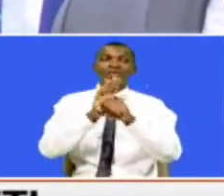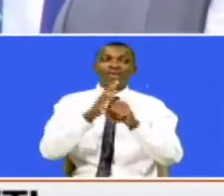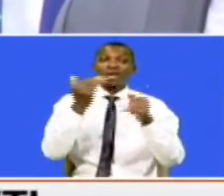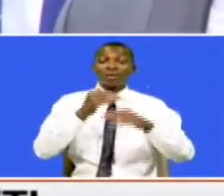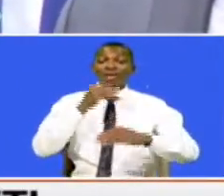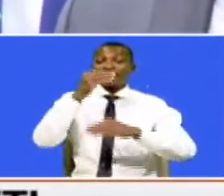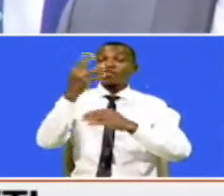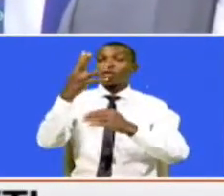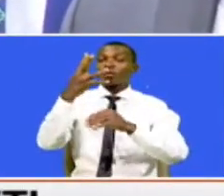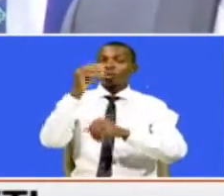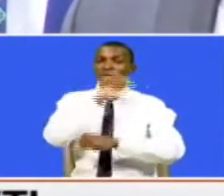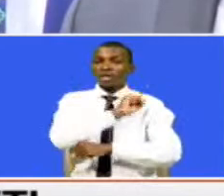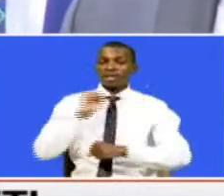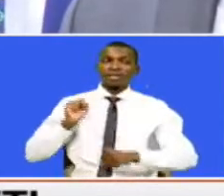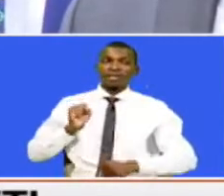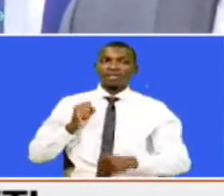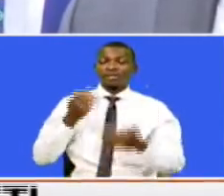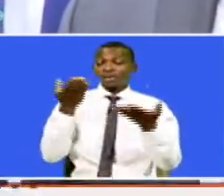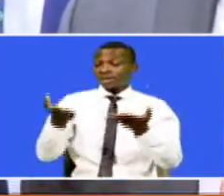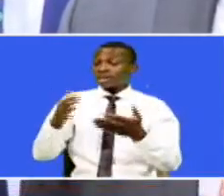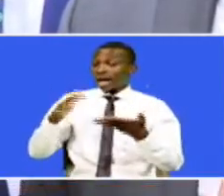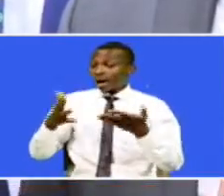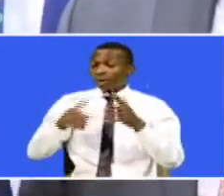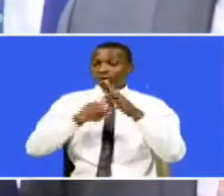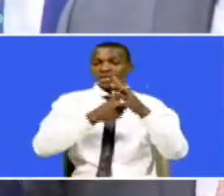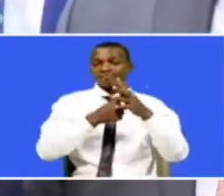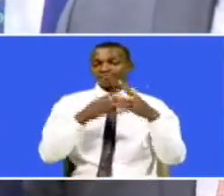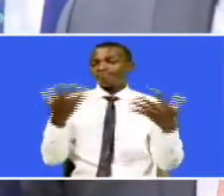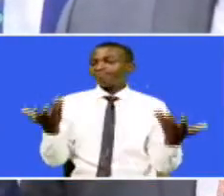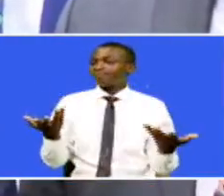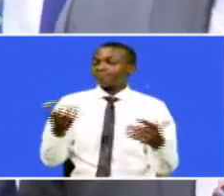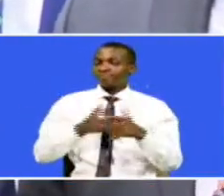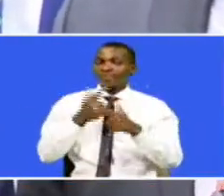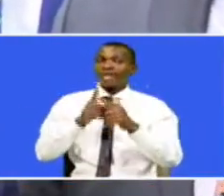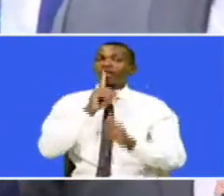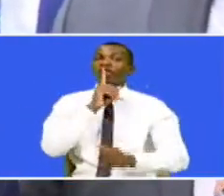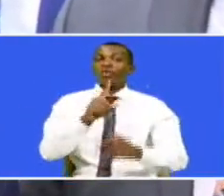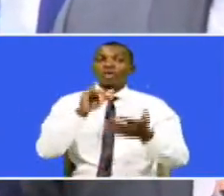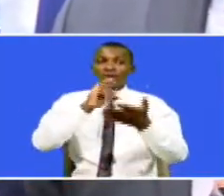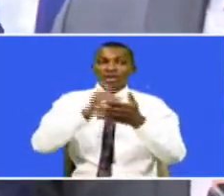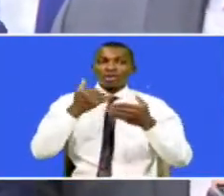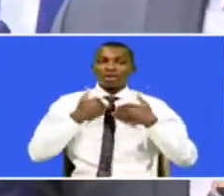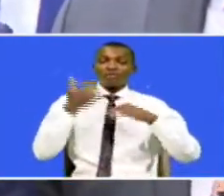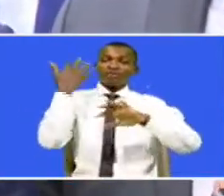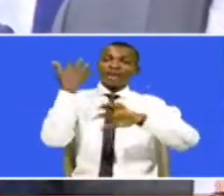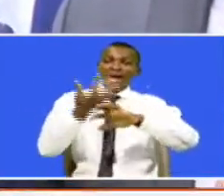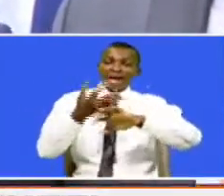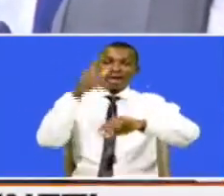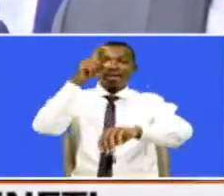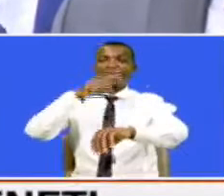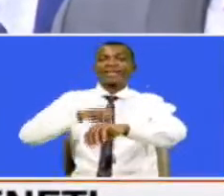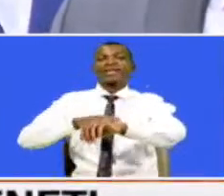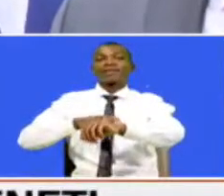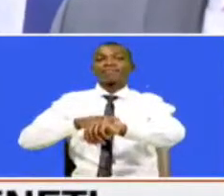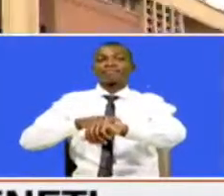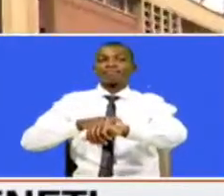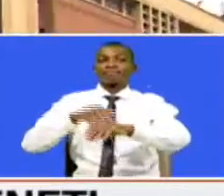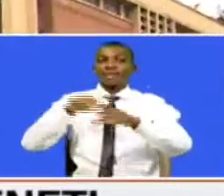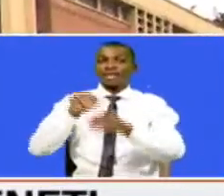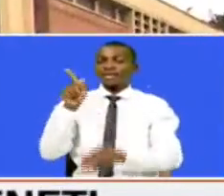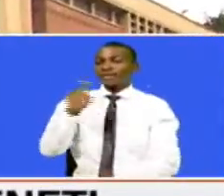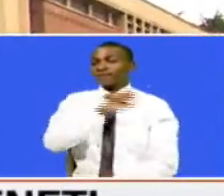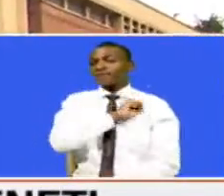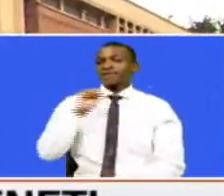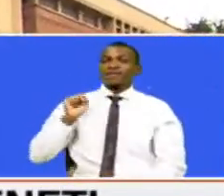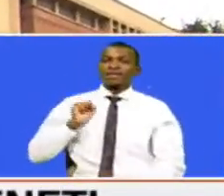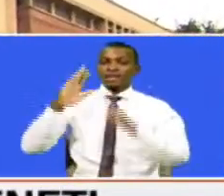Senate, because if this is how we are going to begin, then I can assure you that we are going to have a very difficult time in this particular